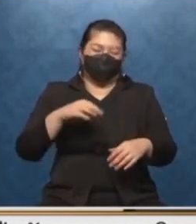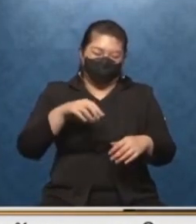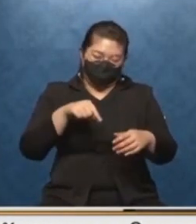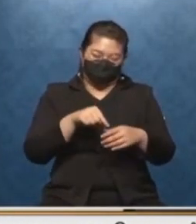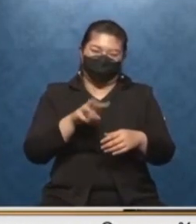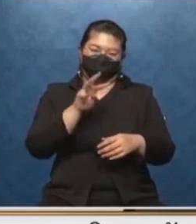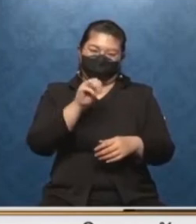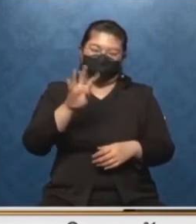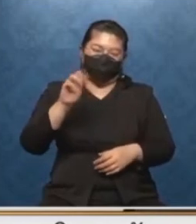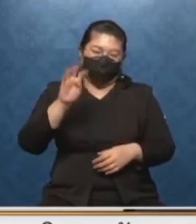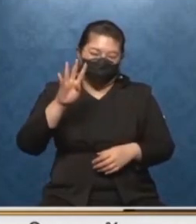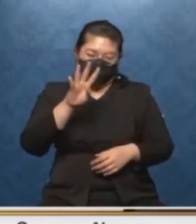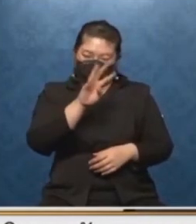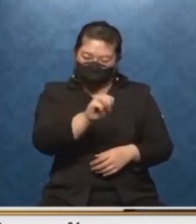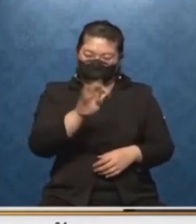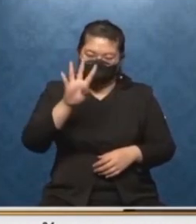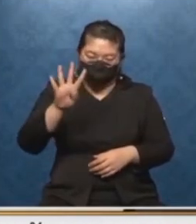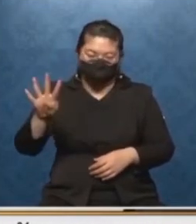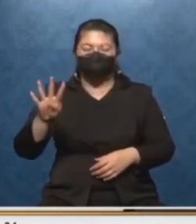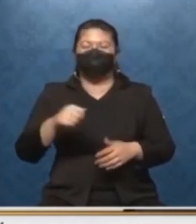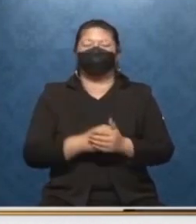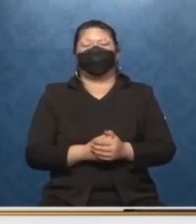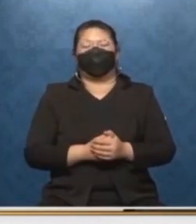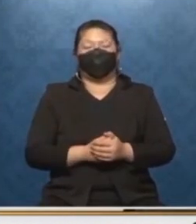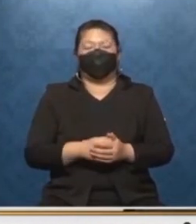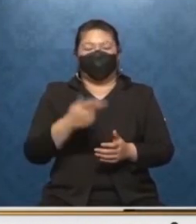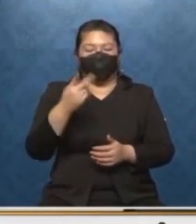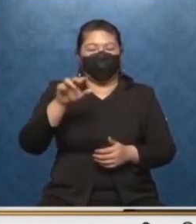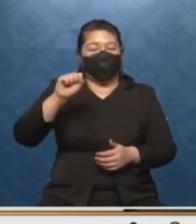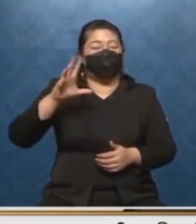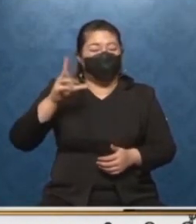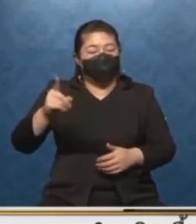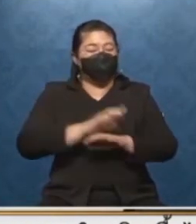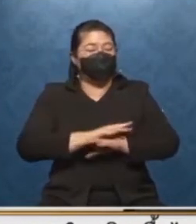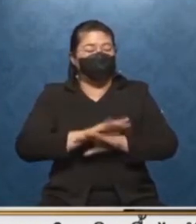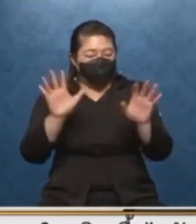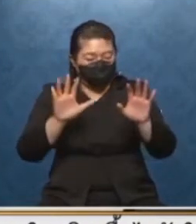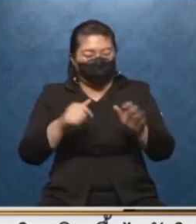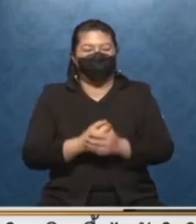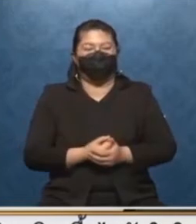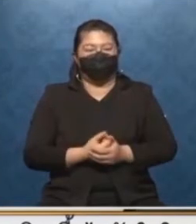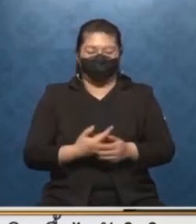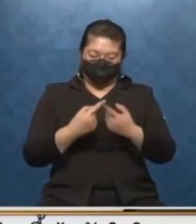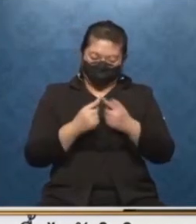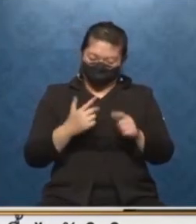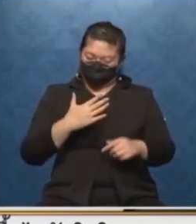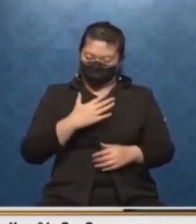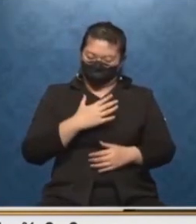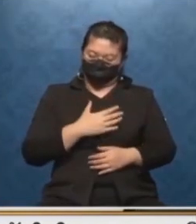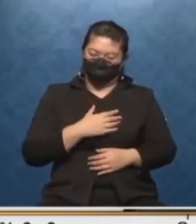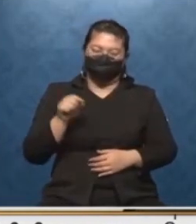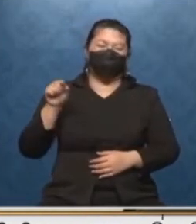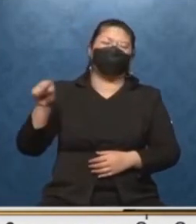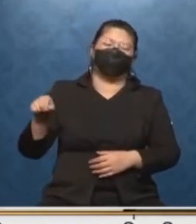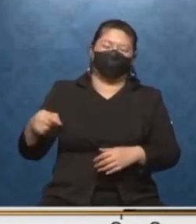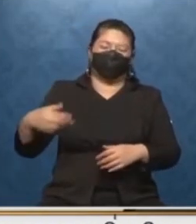อย่างน้อยมาตา 40-40 ก็หายไปขนดลัษาคามสงบก็หายไปแต่ผมไมคิดว่าคนทมประสบกณภาคลัว์